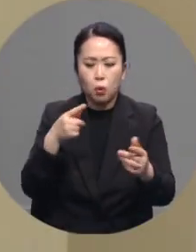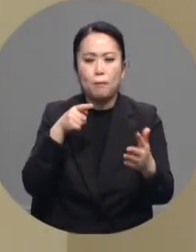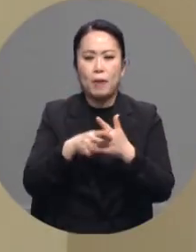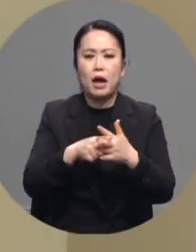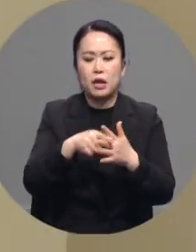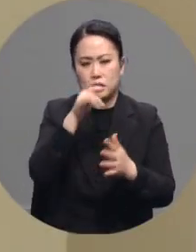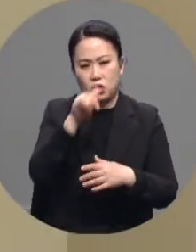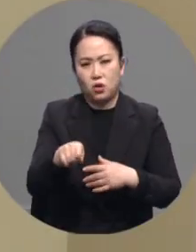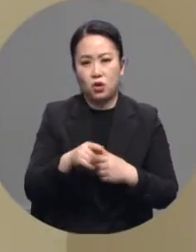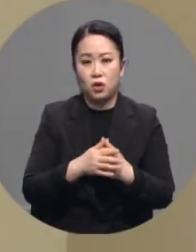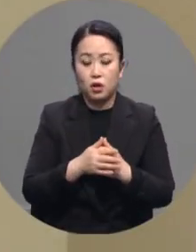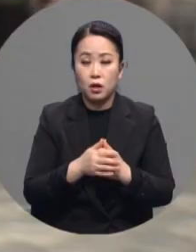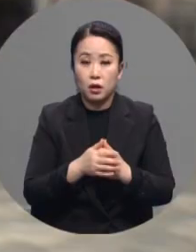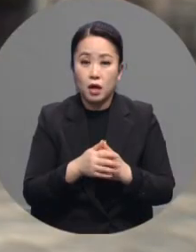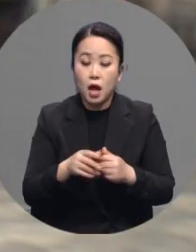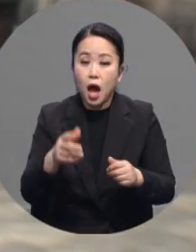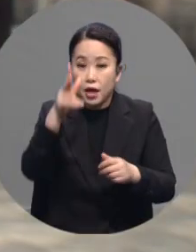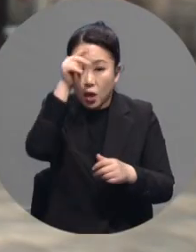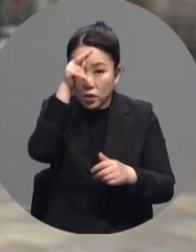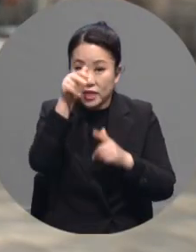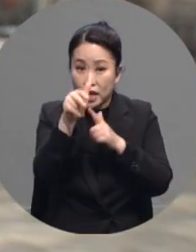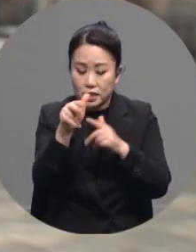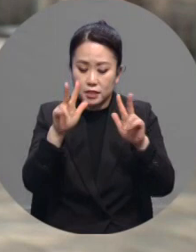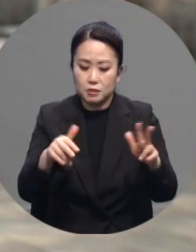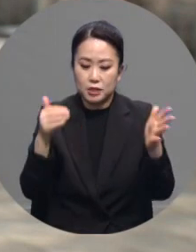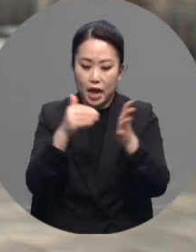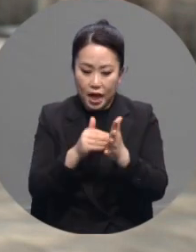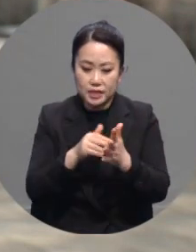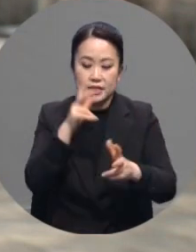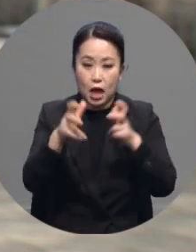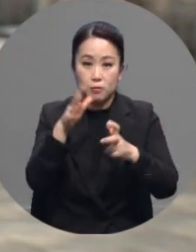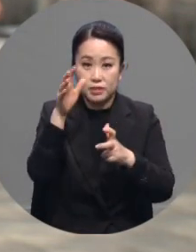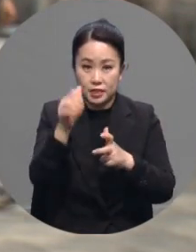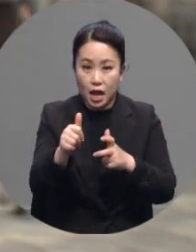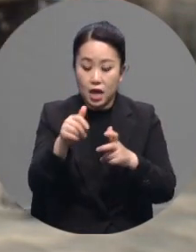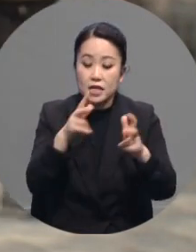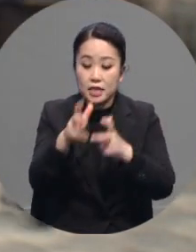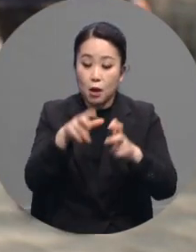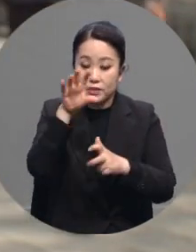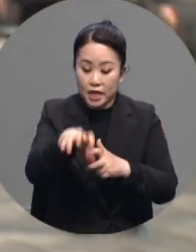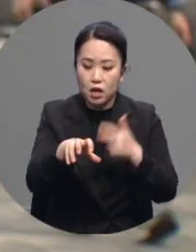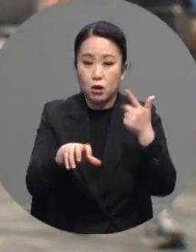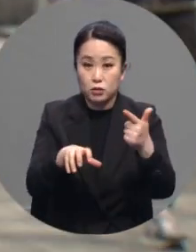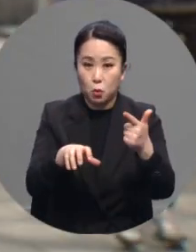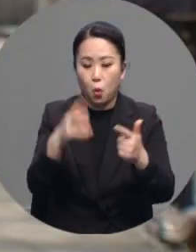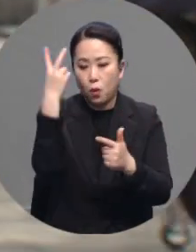사업장입니다. 특사경은 지금까지 사업장 6곳을 검찰에 넘겼으며